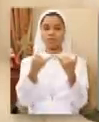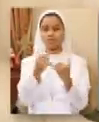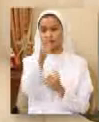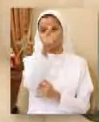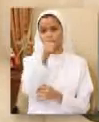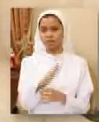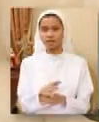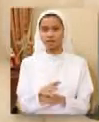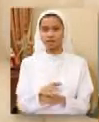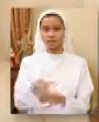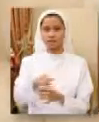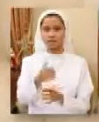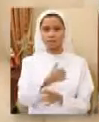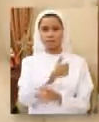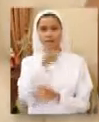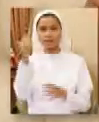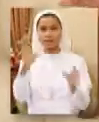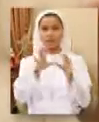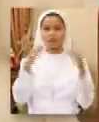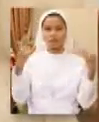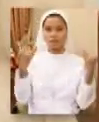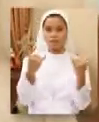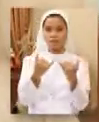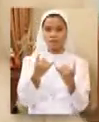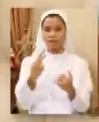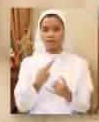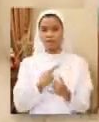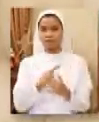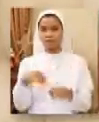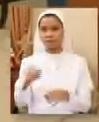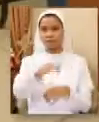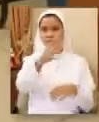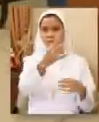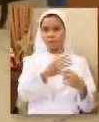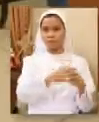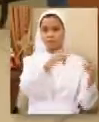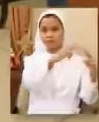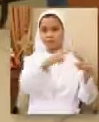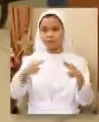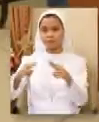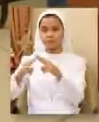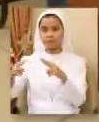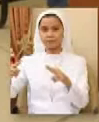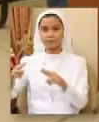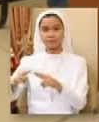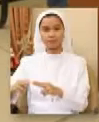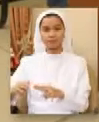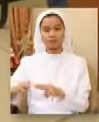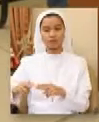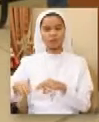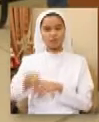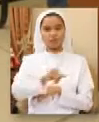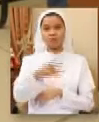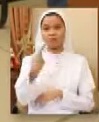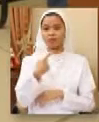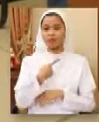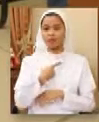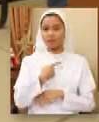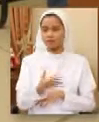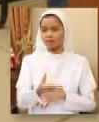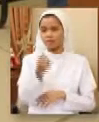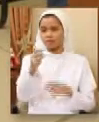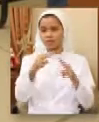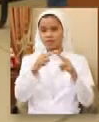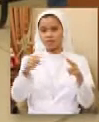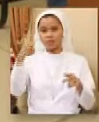Katulad lang any community, siyempre may mga harom yan, mga houses. Opo. No? Siyempre mayroong harom para sa worship, sara para